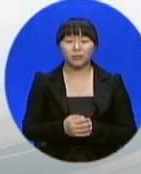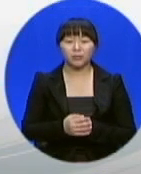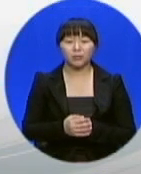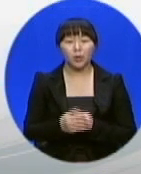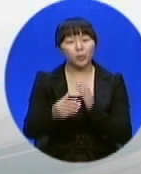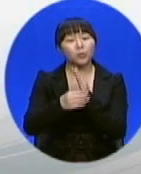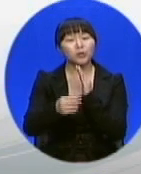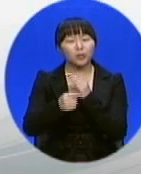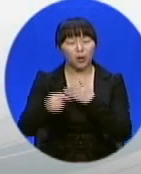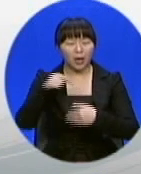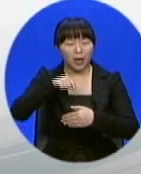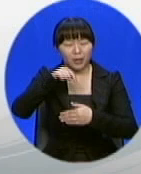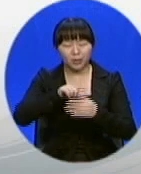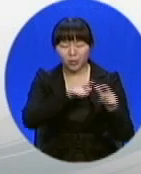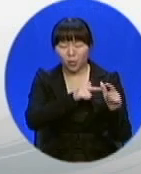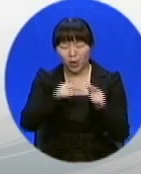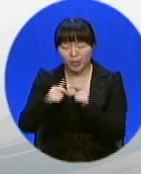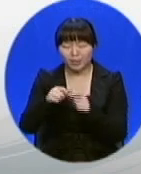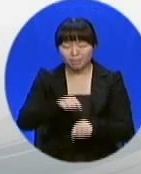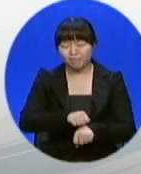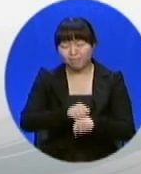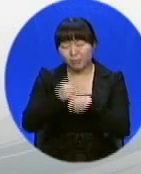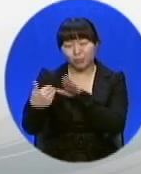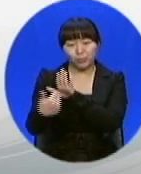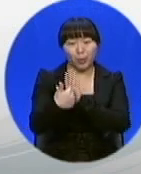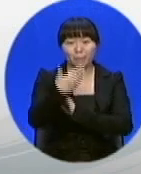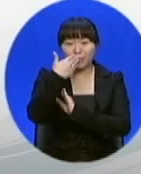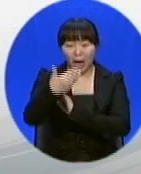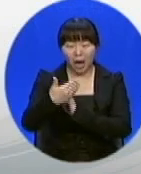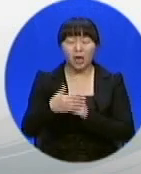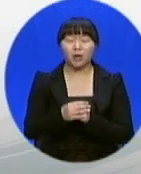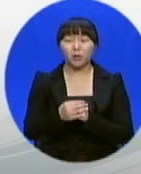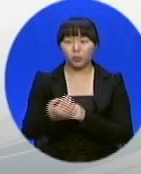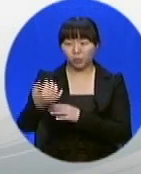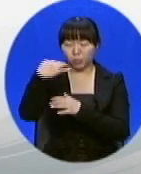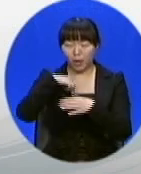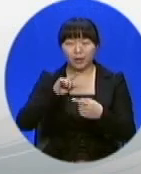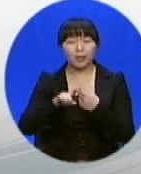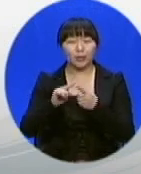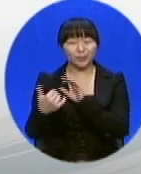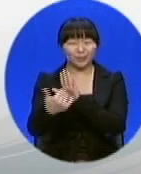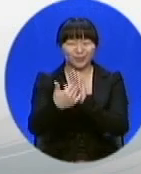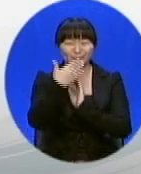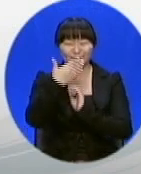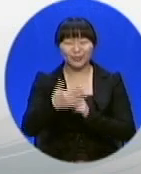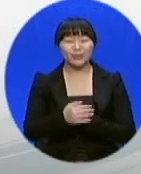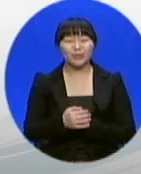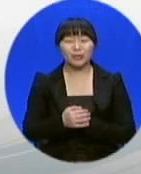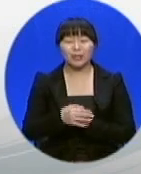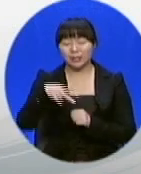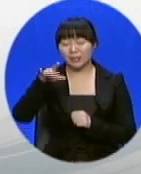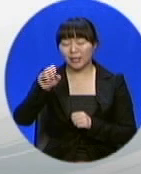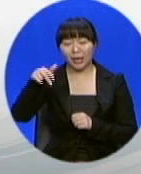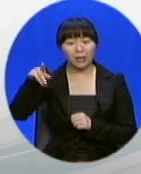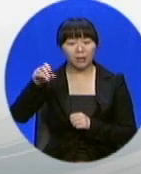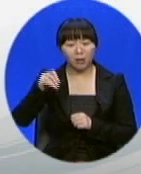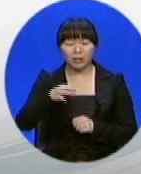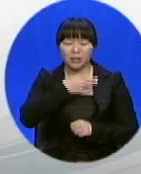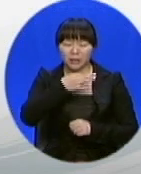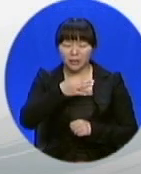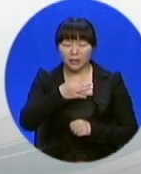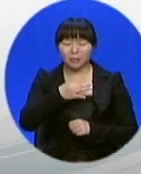녹차도 미세먼지 속 유해물질의 축적을 억제하는 것은 물론 유입 또한 막아줍니다. 또 생강은 기침과